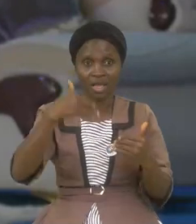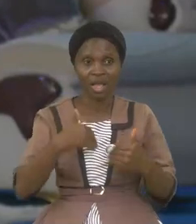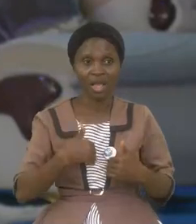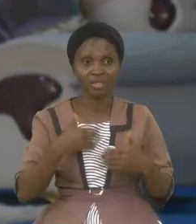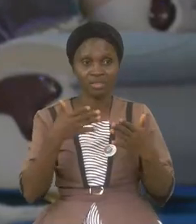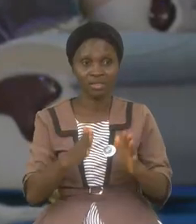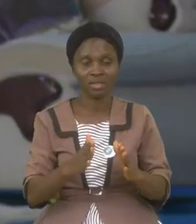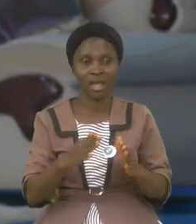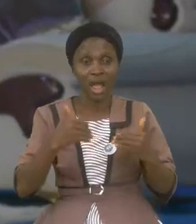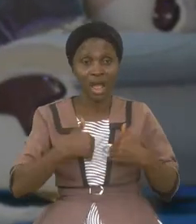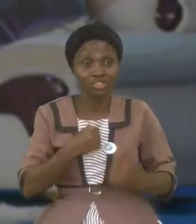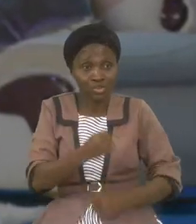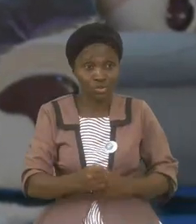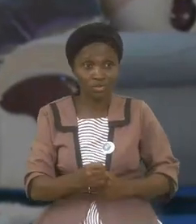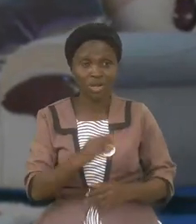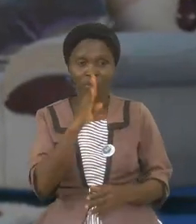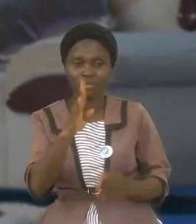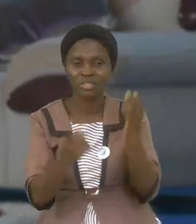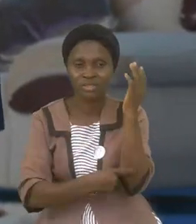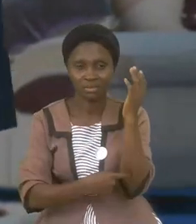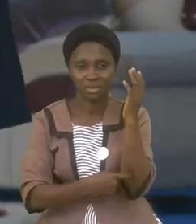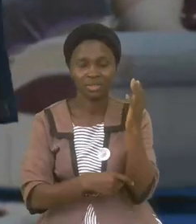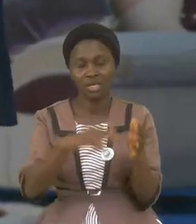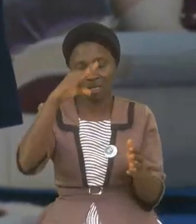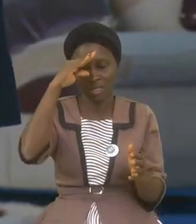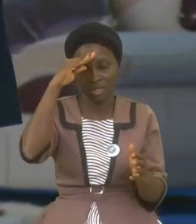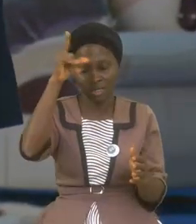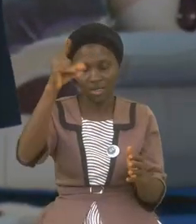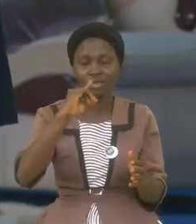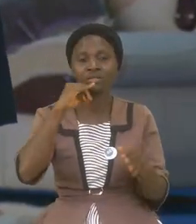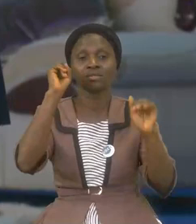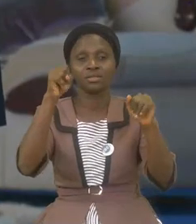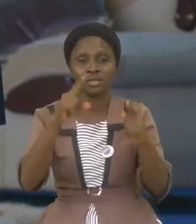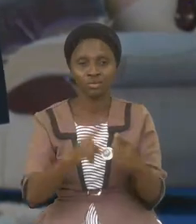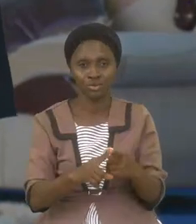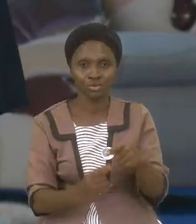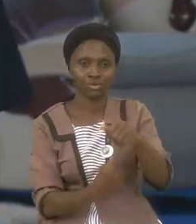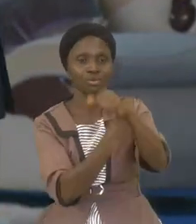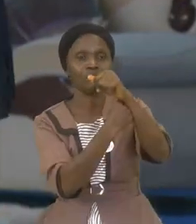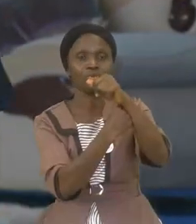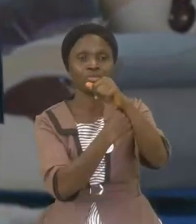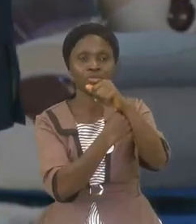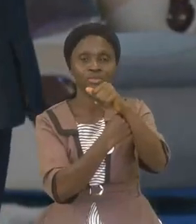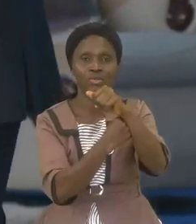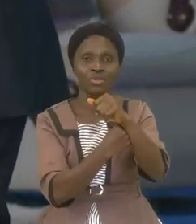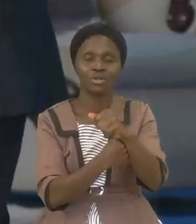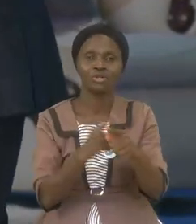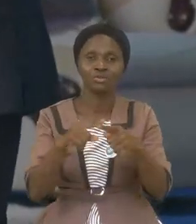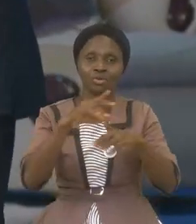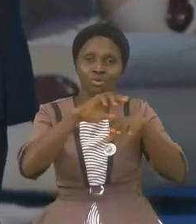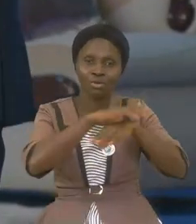Car ayant été tenté lui-même dans ce qu'il a souffert,